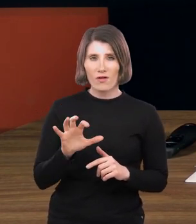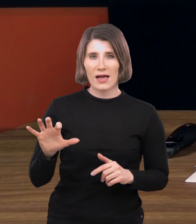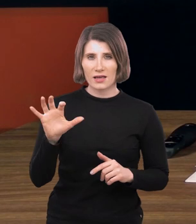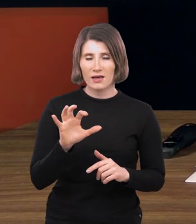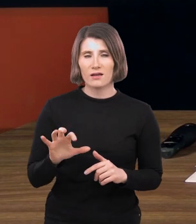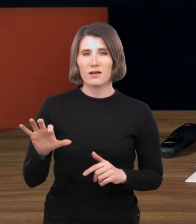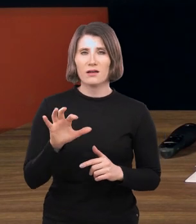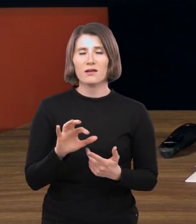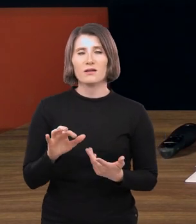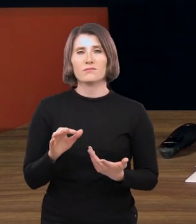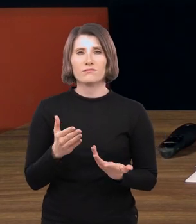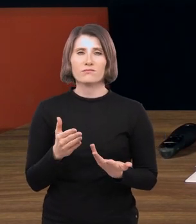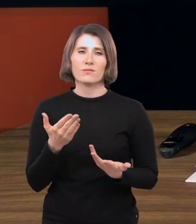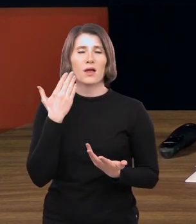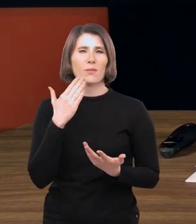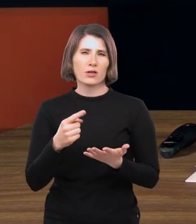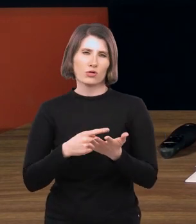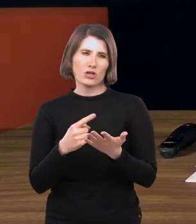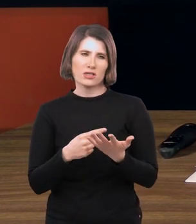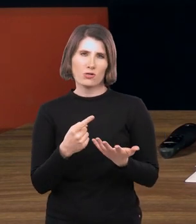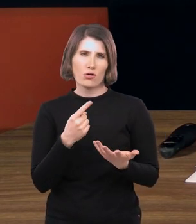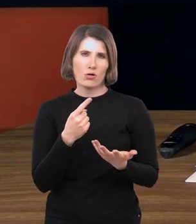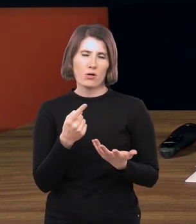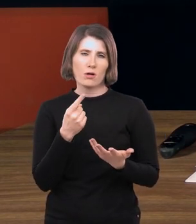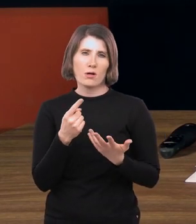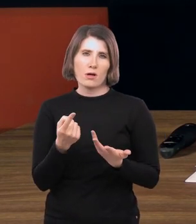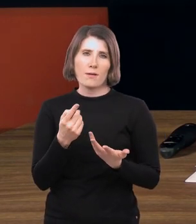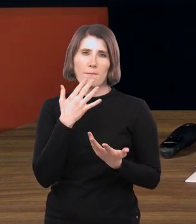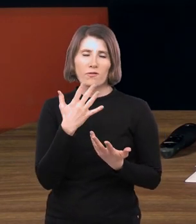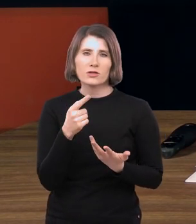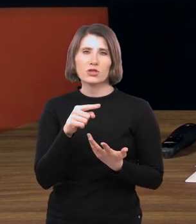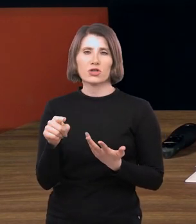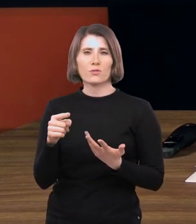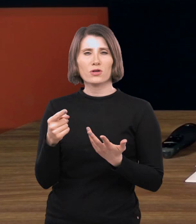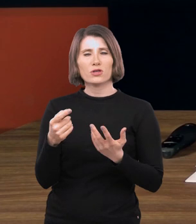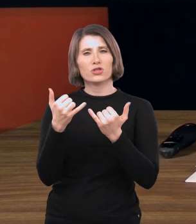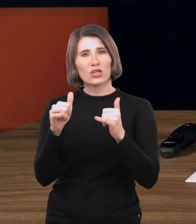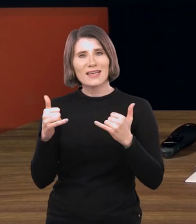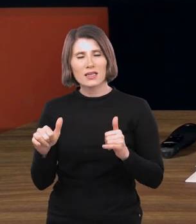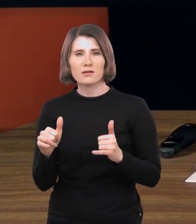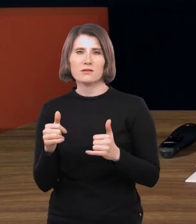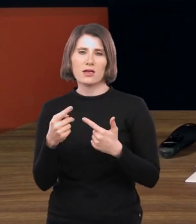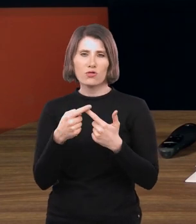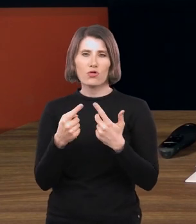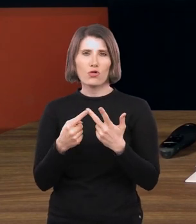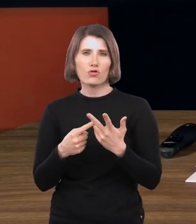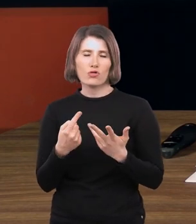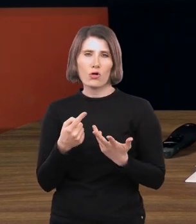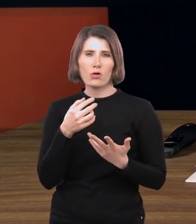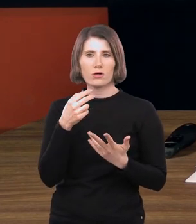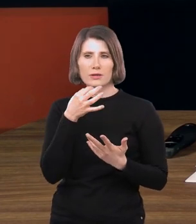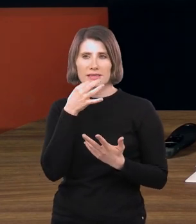bardzo często też prosi się o analizę dodatkowych źródeł. Jeśli to jest na etapie szkoły, to można